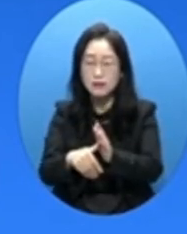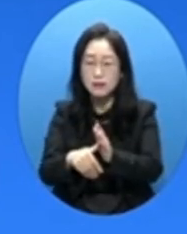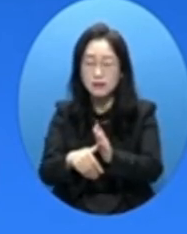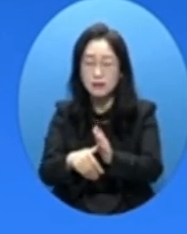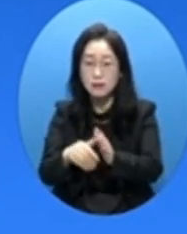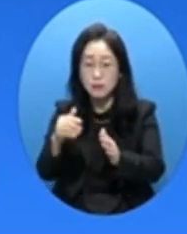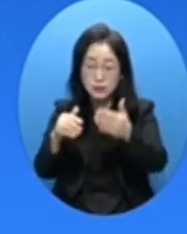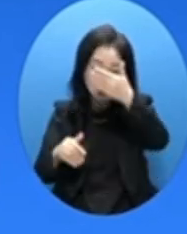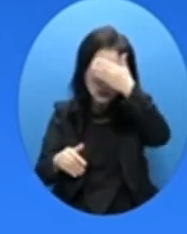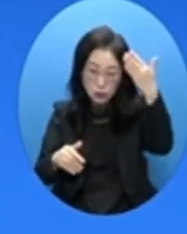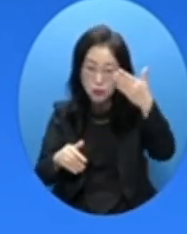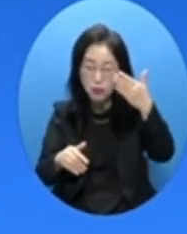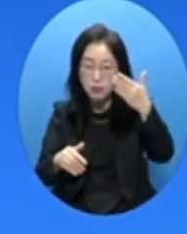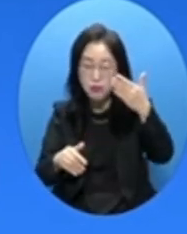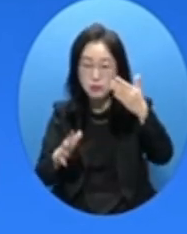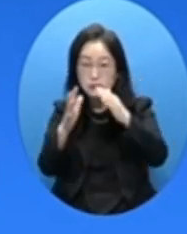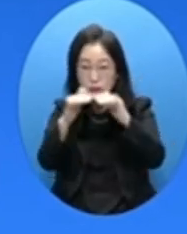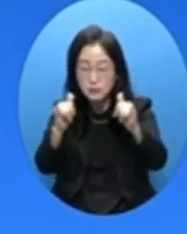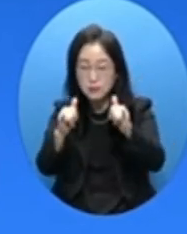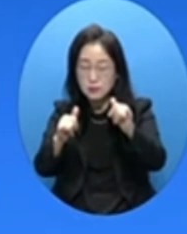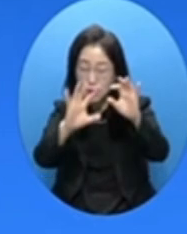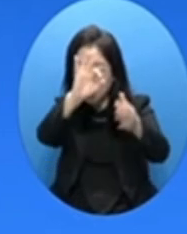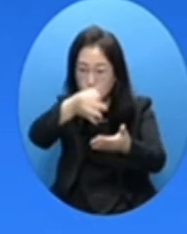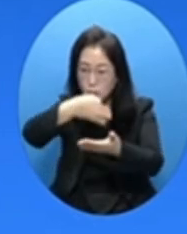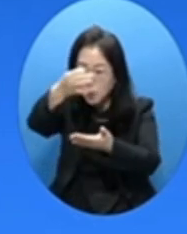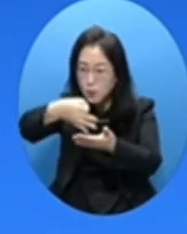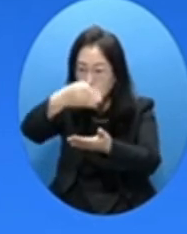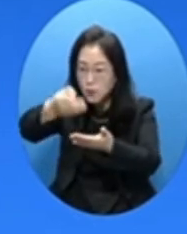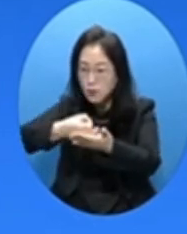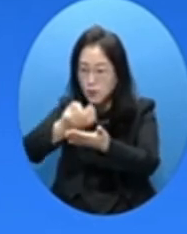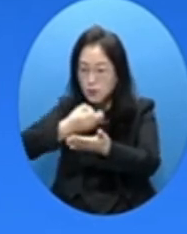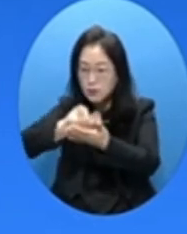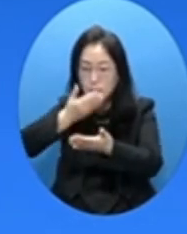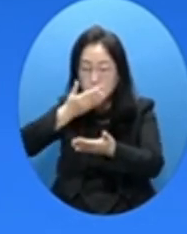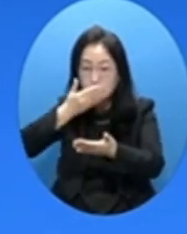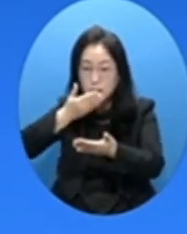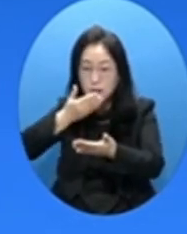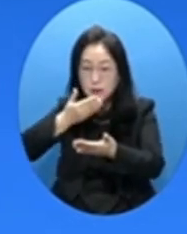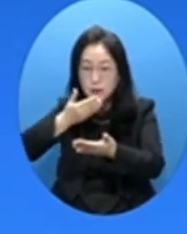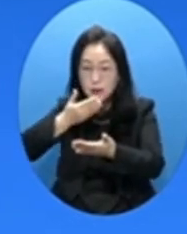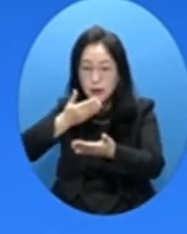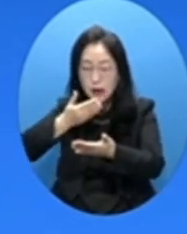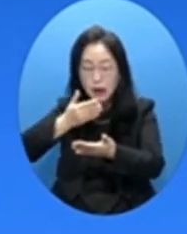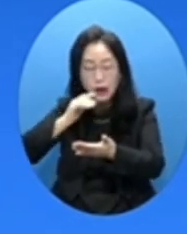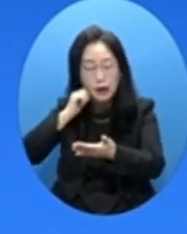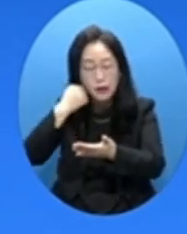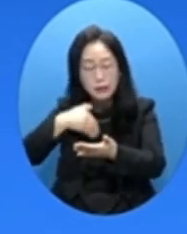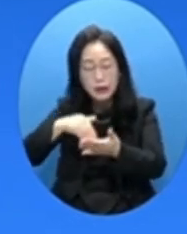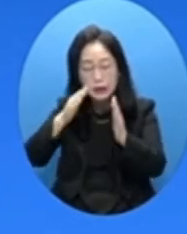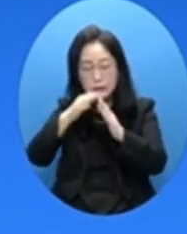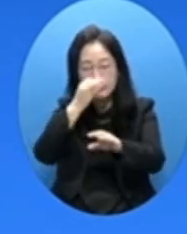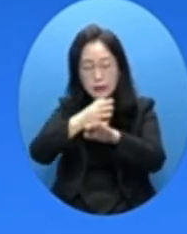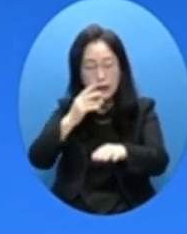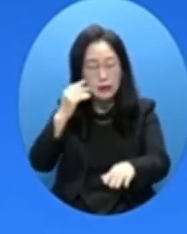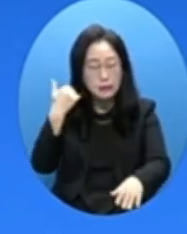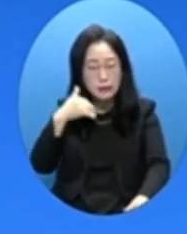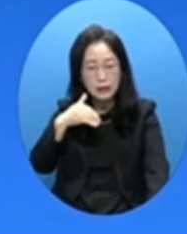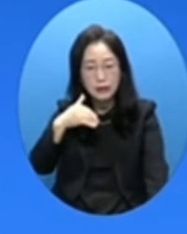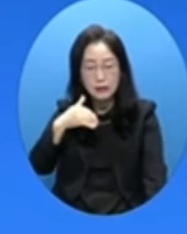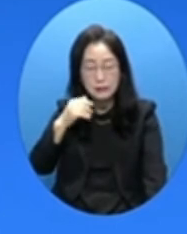월급을 가지고 살아도 집을 못 산다는 걸 깨달았기 때문에